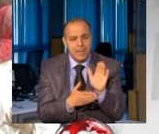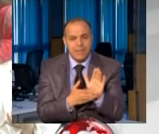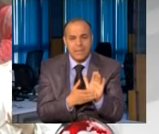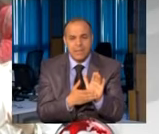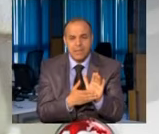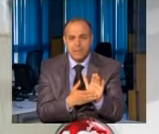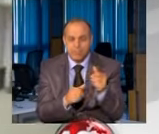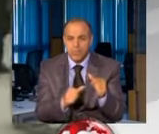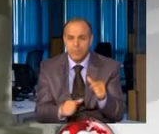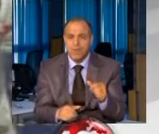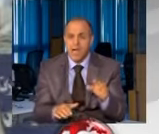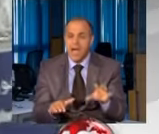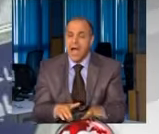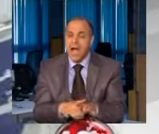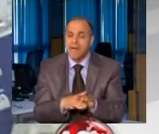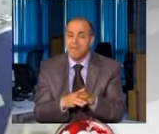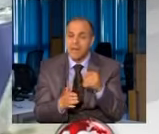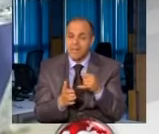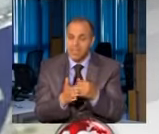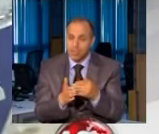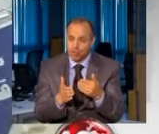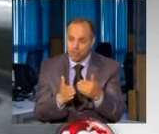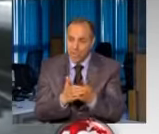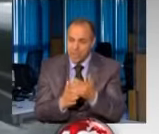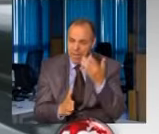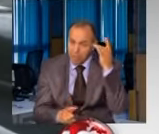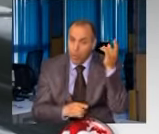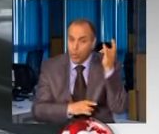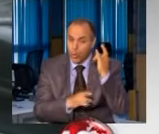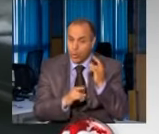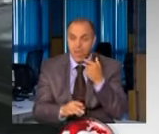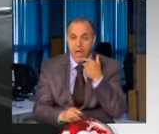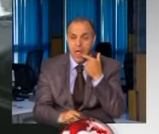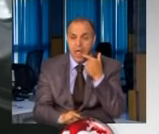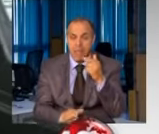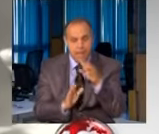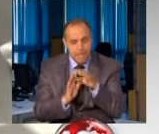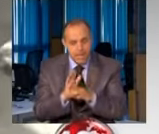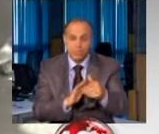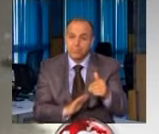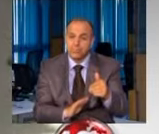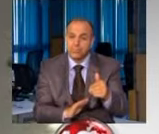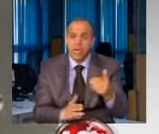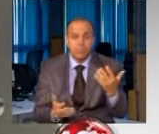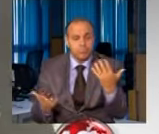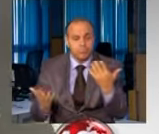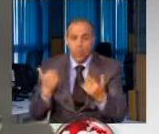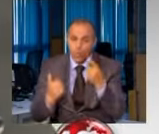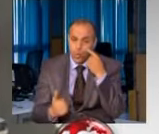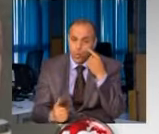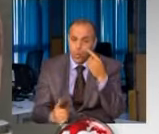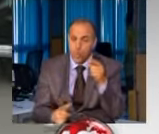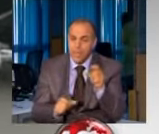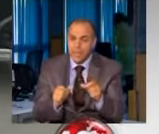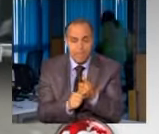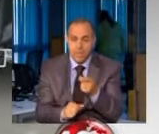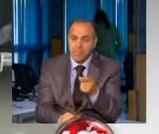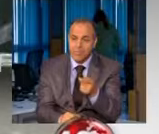باش نحيوها. في مهرجان الرياض الثقافي والتراثي فقرة مميزة تستقطب اهتمام